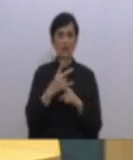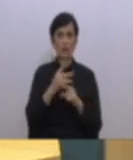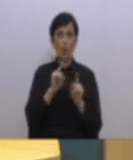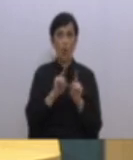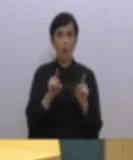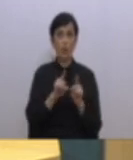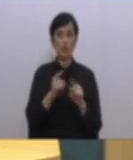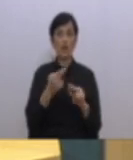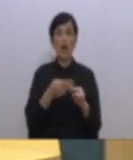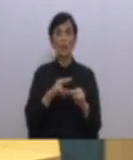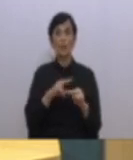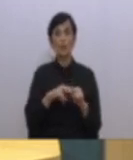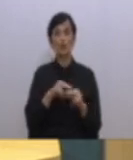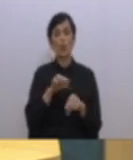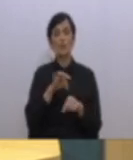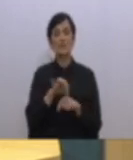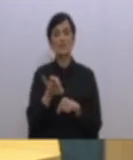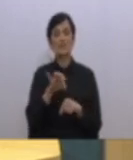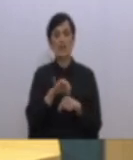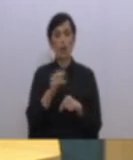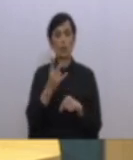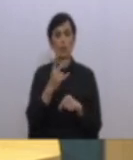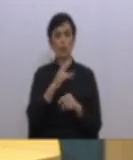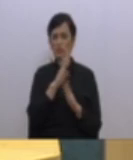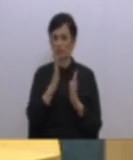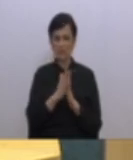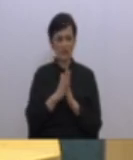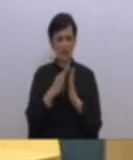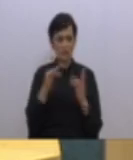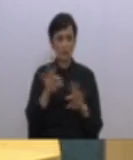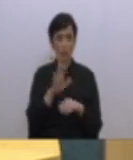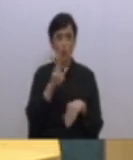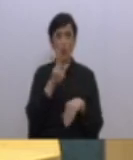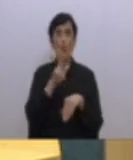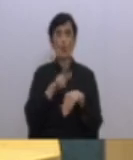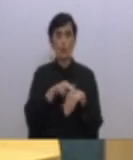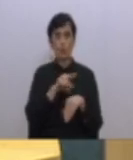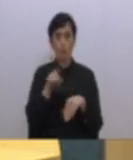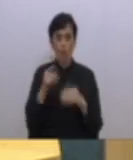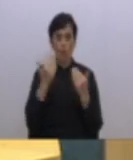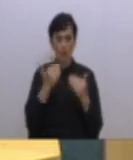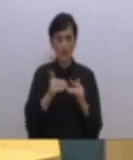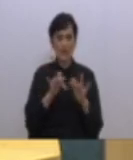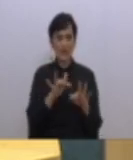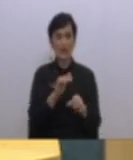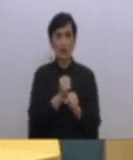ამიტომ ძალადობა საერთოდ უნდა დაუგმოთ ჩვენ და ამაზე პოლიცია რეგირება სახთენს და უყონებლივ და